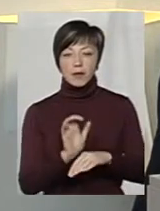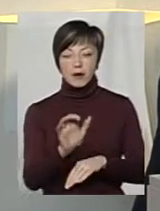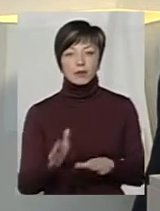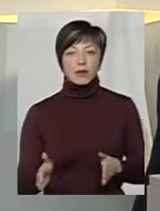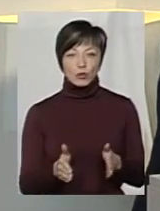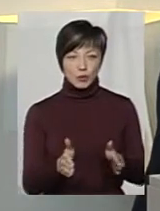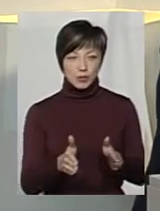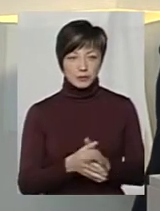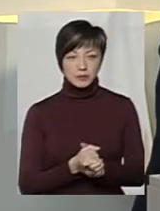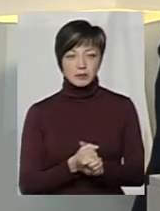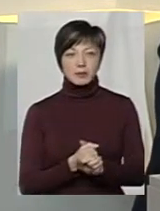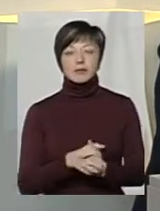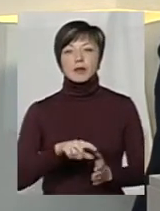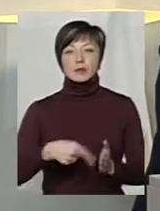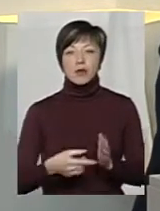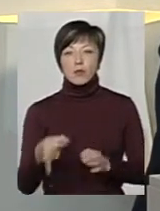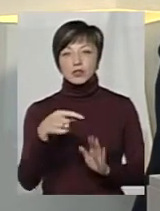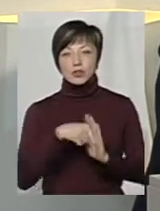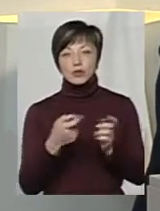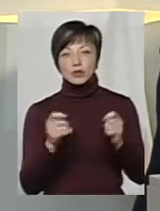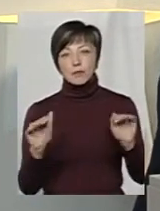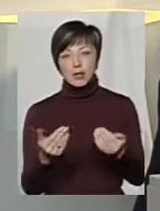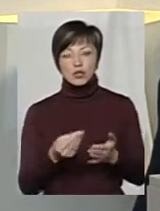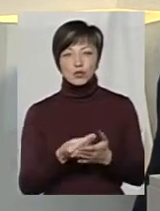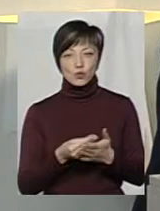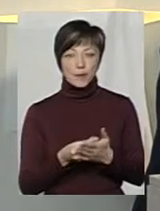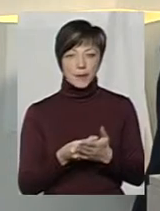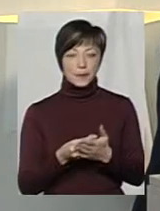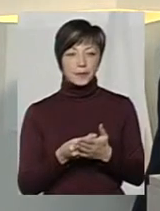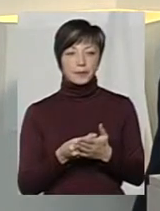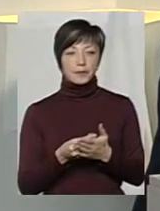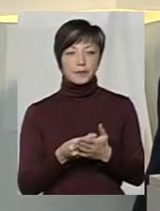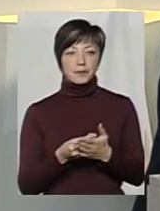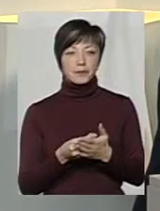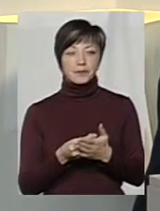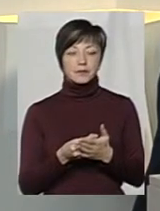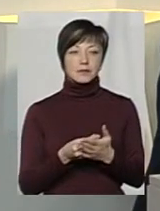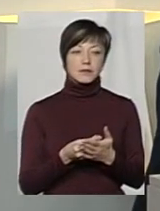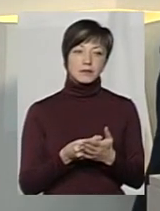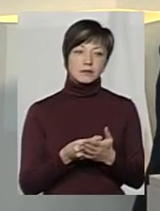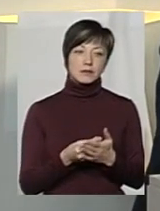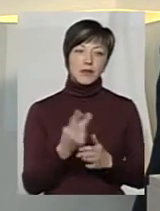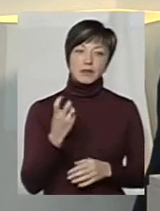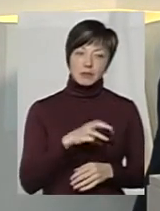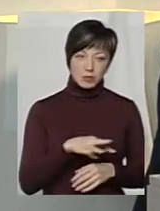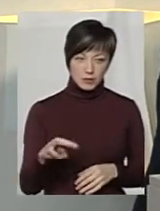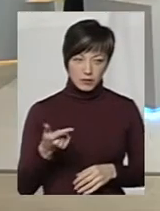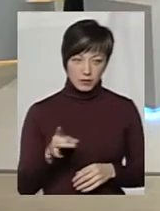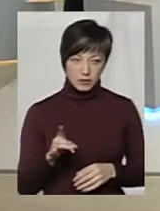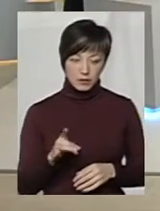дороги. По містах обласного значення це трошки менша сума, ну нехай буде порядка там 200 мільйонів